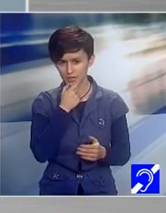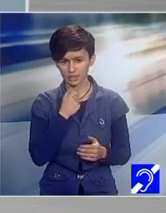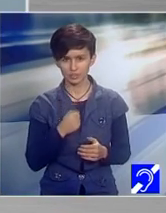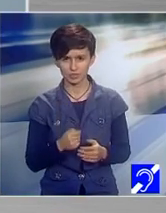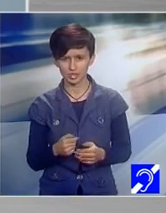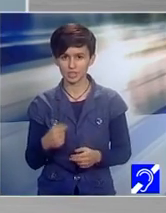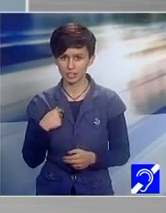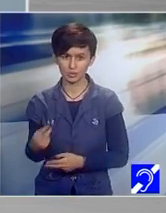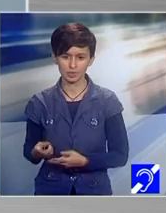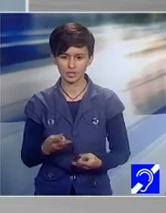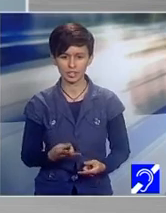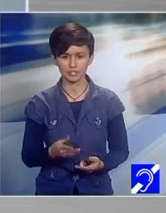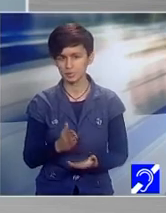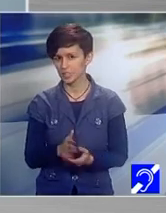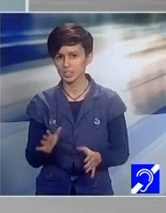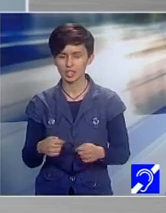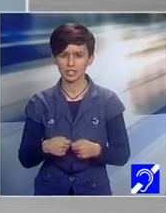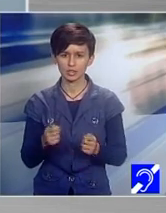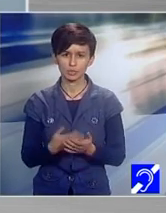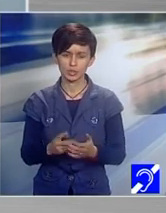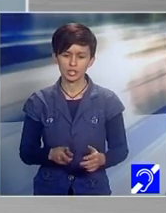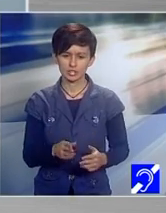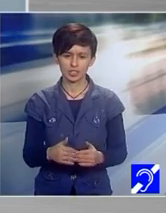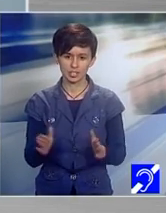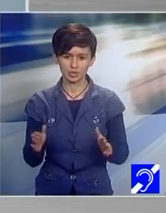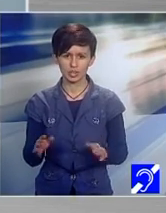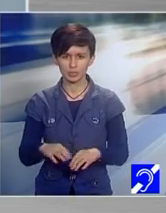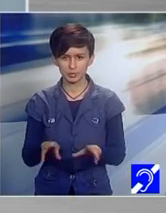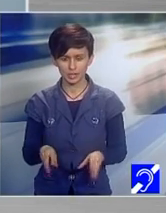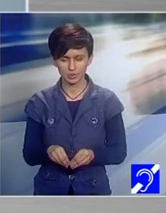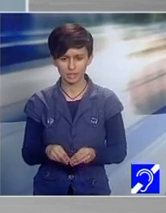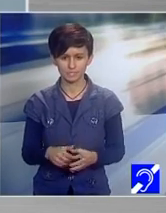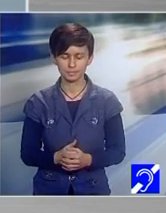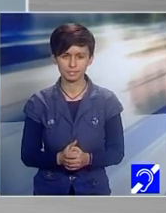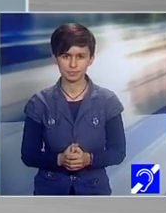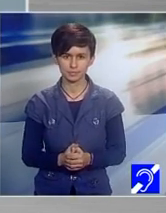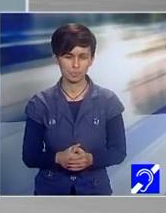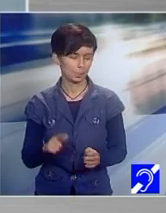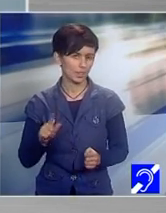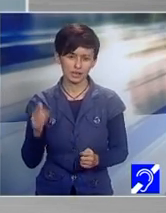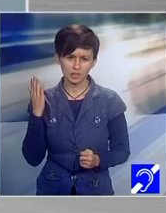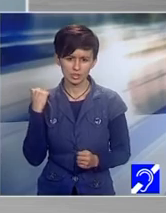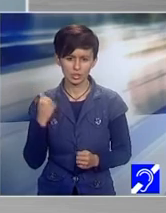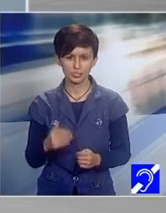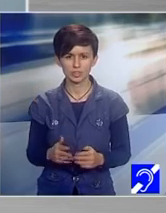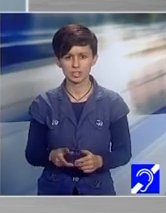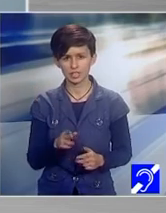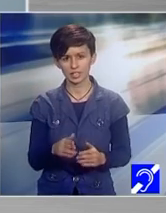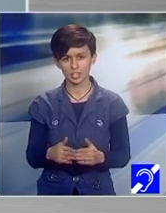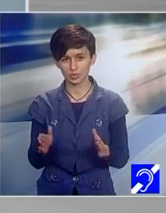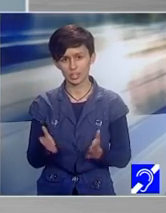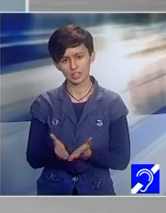am să vă chem când terminăm tot. Ca să inaugurăm împreună. Cu toate acestea, bun, nu a fost inaugurarea festivă așa,